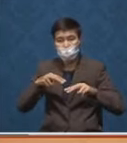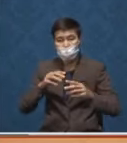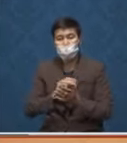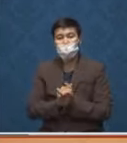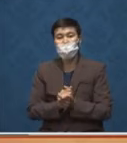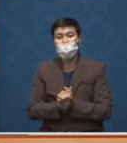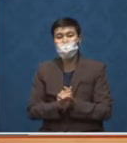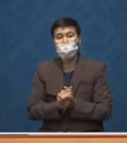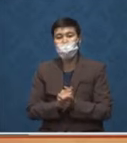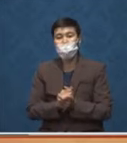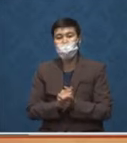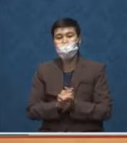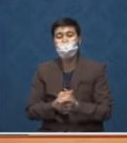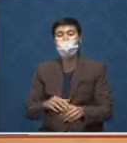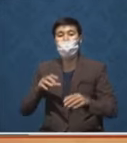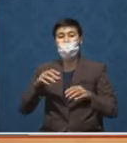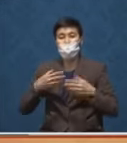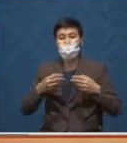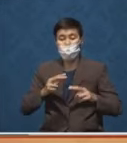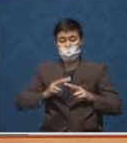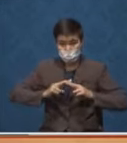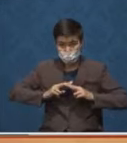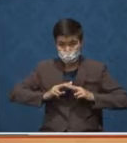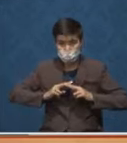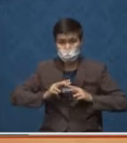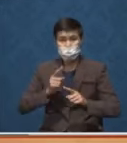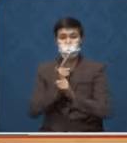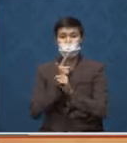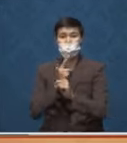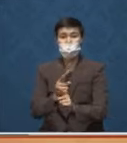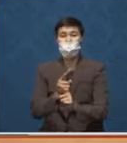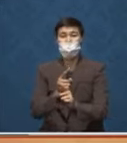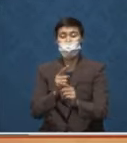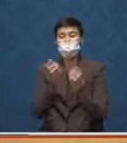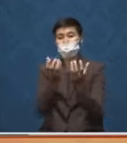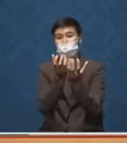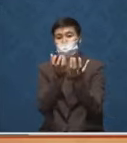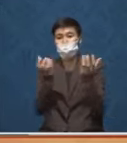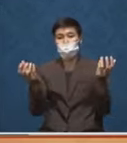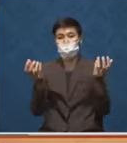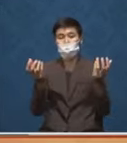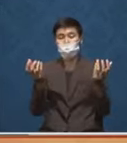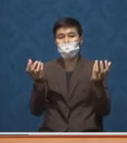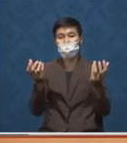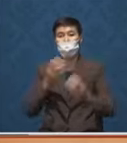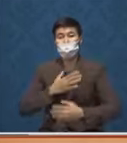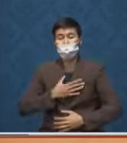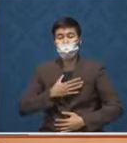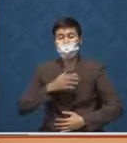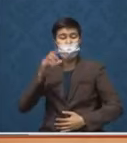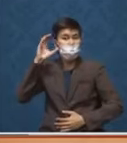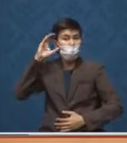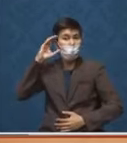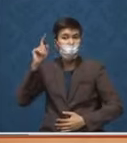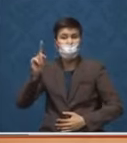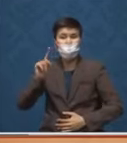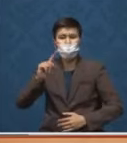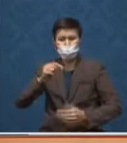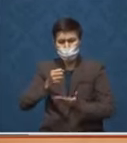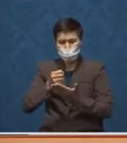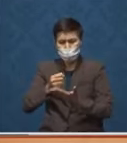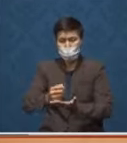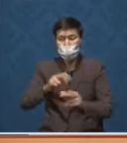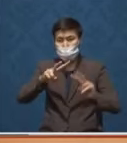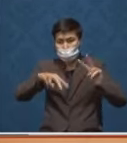ค์กรอิสระตามรัฐธรรมนูญนะครับเพราะเรามีความเชื่อว่าองค์กรอิสระจะสามารถกำกับดูแลได้ดี